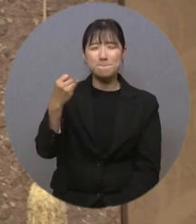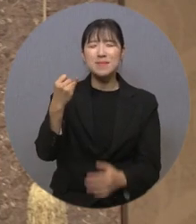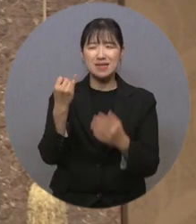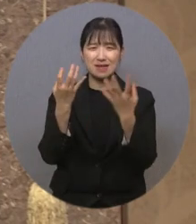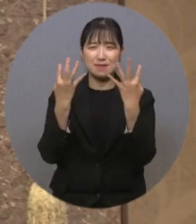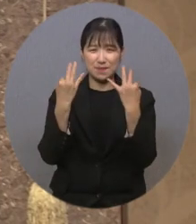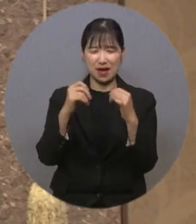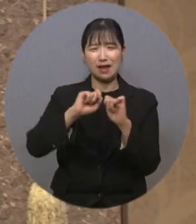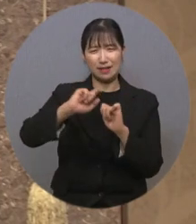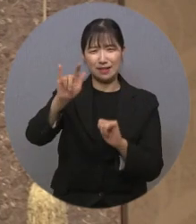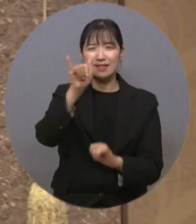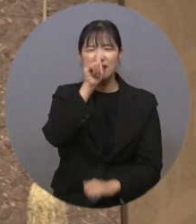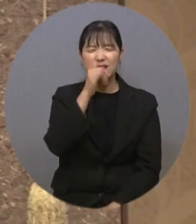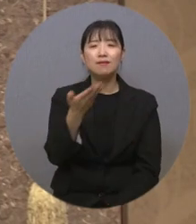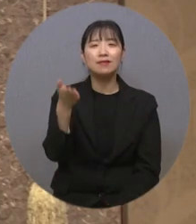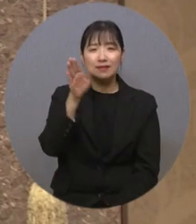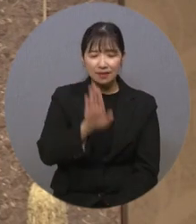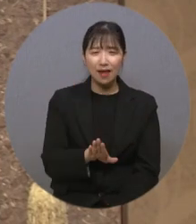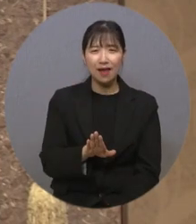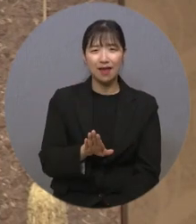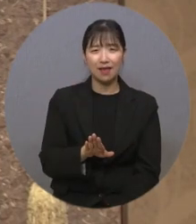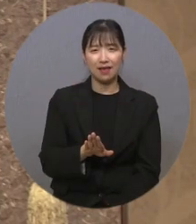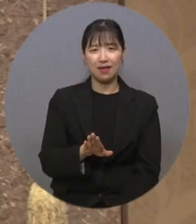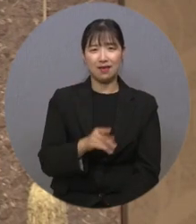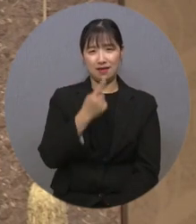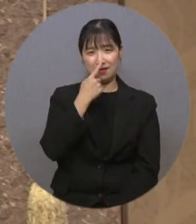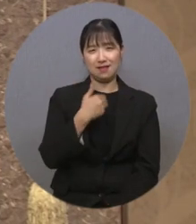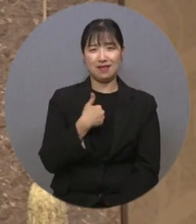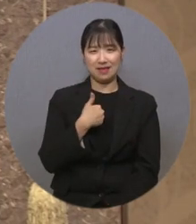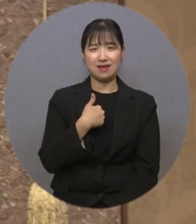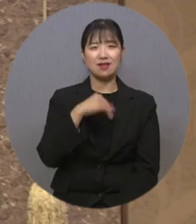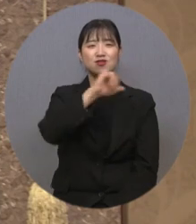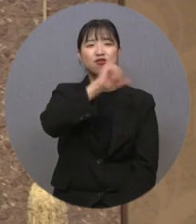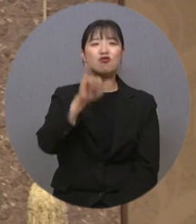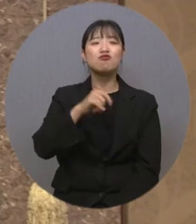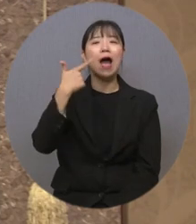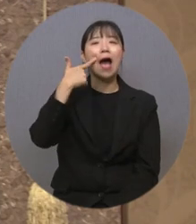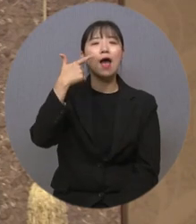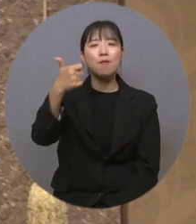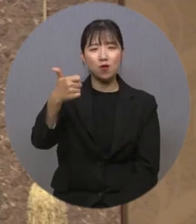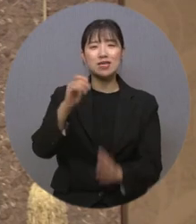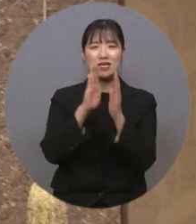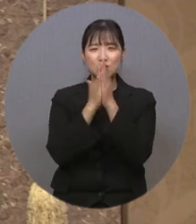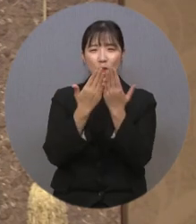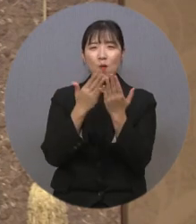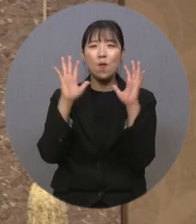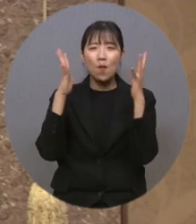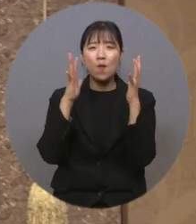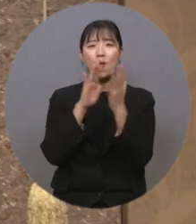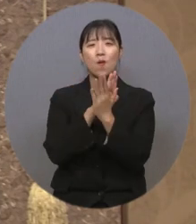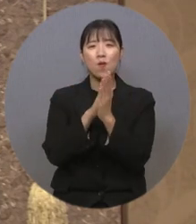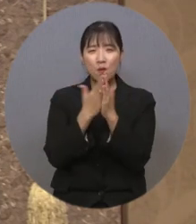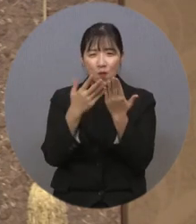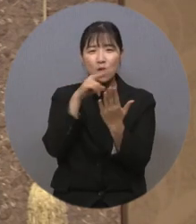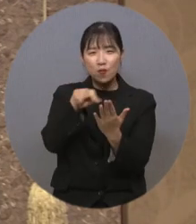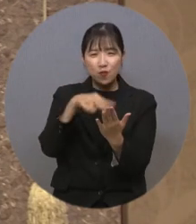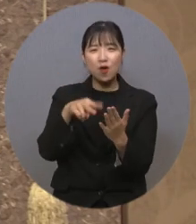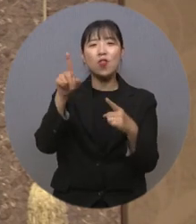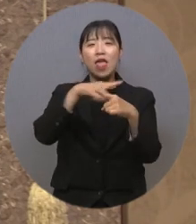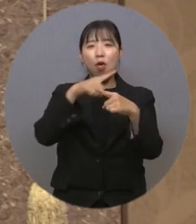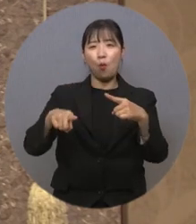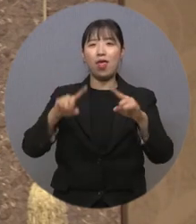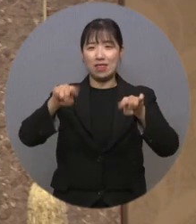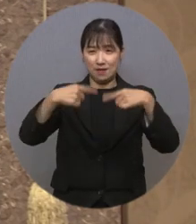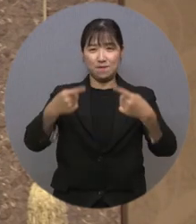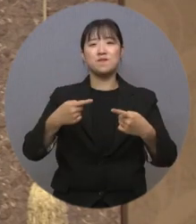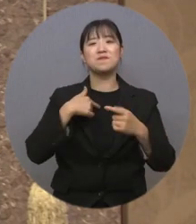여성들은 동화 구연을 많이 하는데 네. 제가 이제 전국 아버지 동화 구연대에서 이제 입상을 하게 된 거죠. 대회를 나가셨어요. 예,